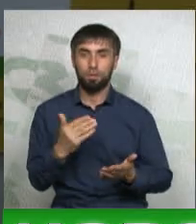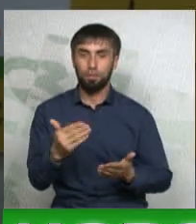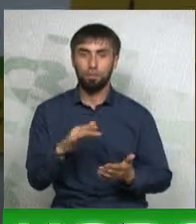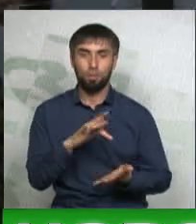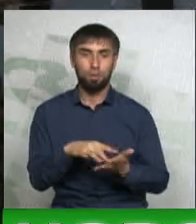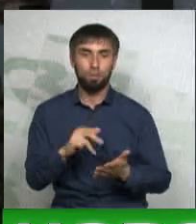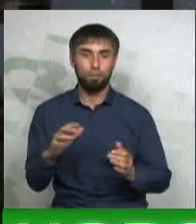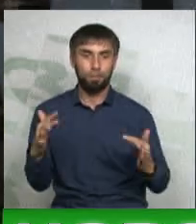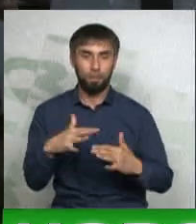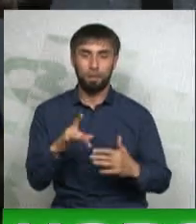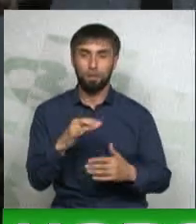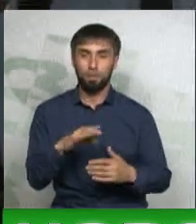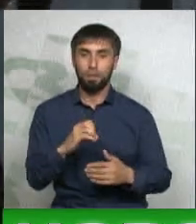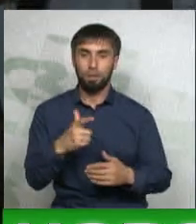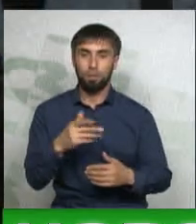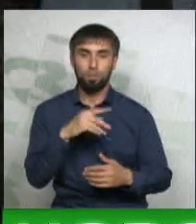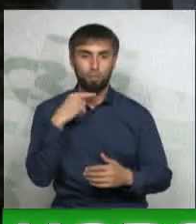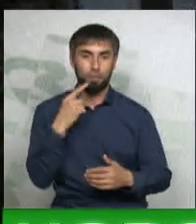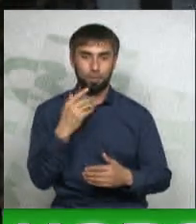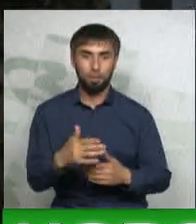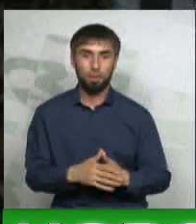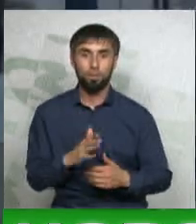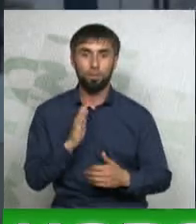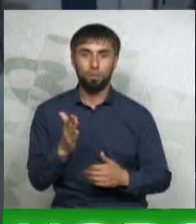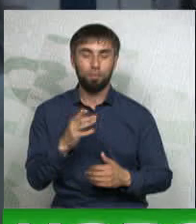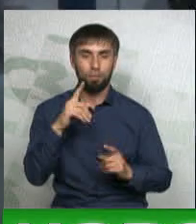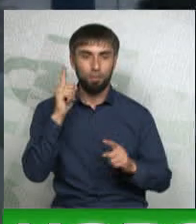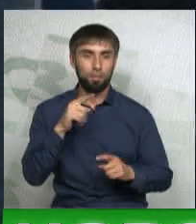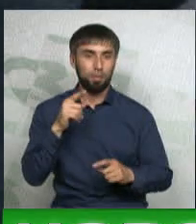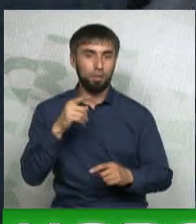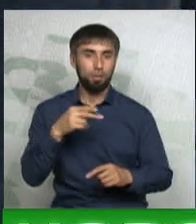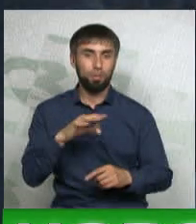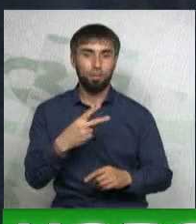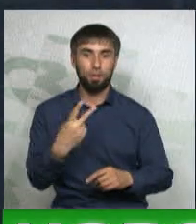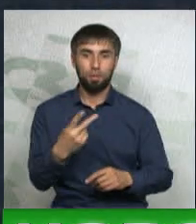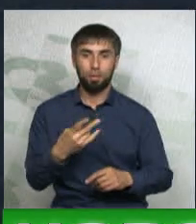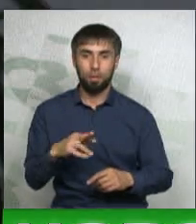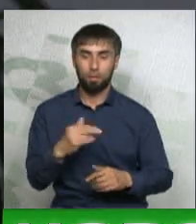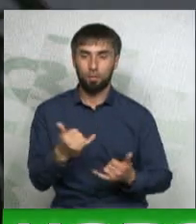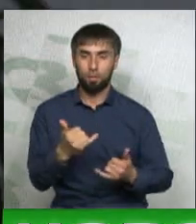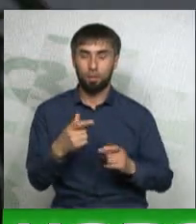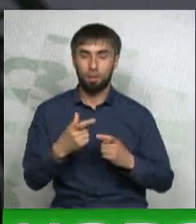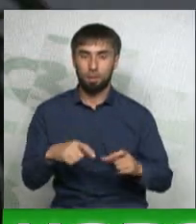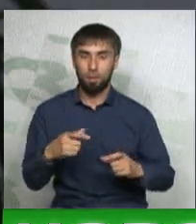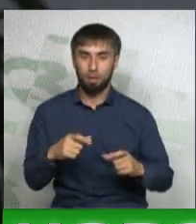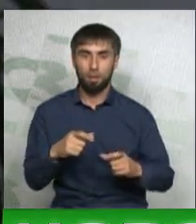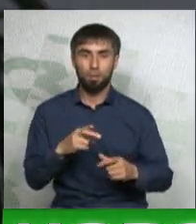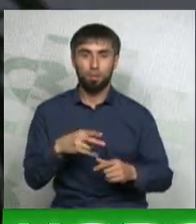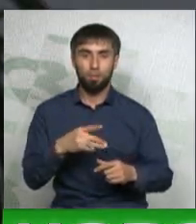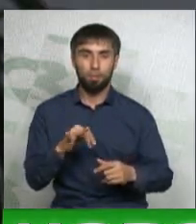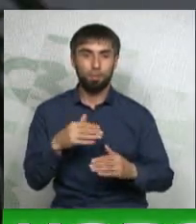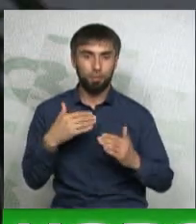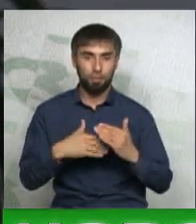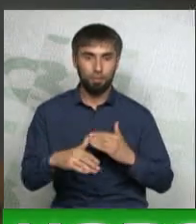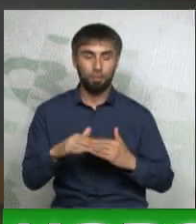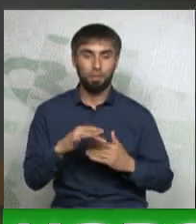города Магас. Результаты ЕГЭ по русскому языку будут известны до 22 июня. Сейчас экзаменационные бланки